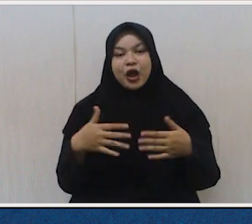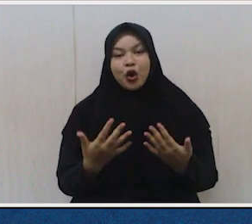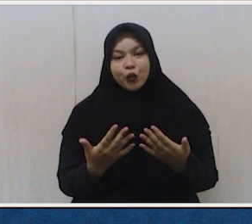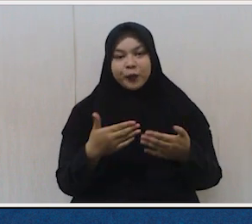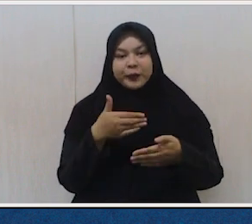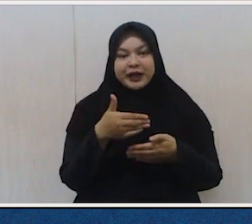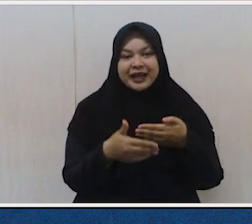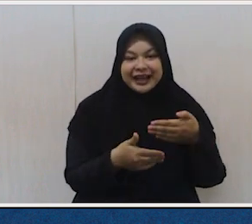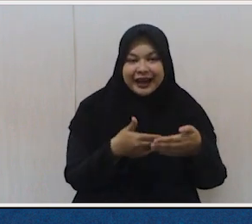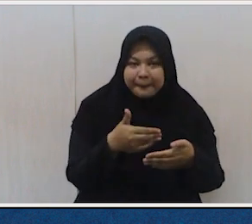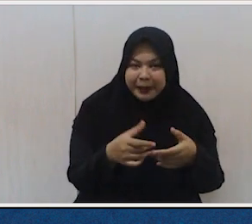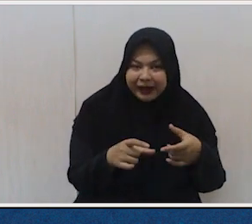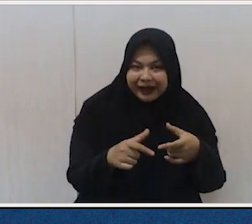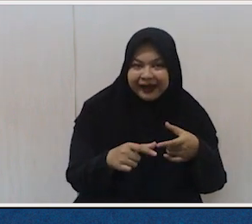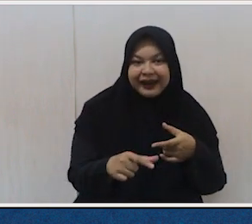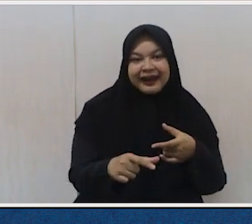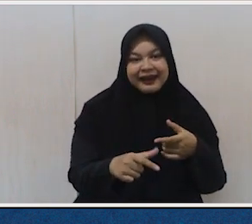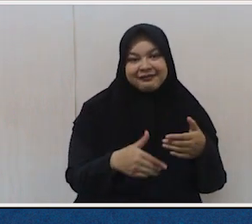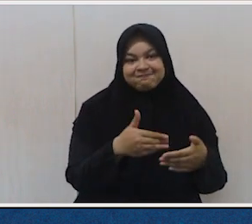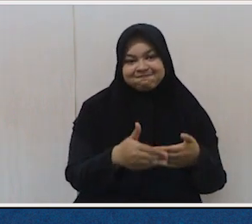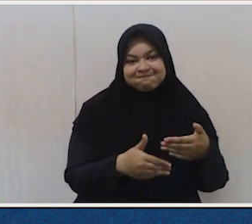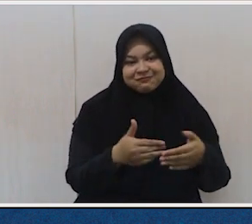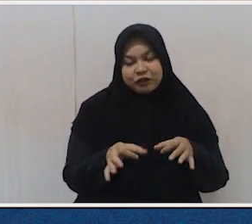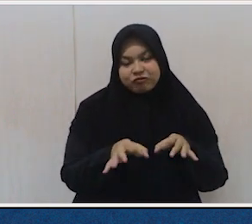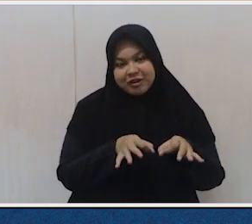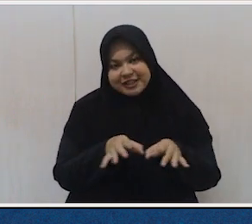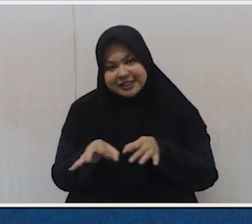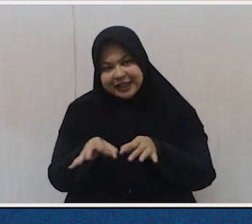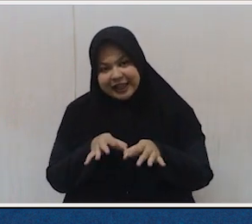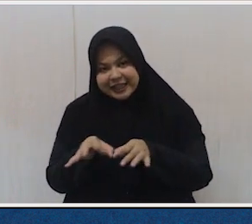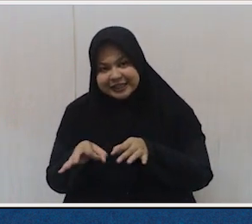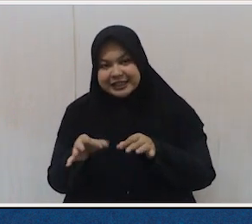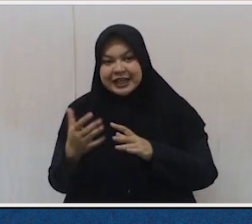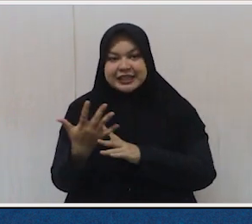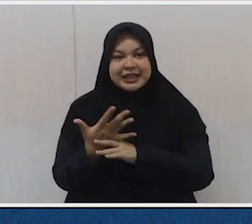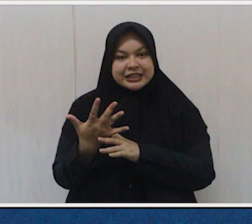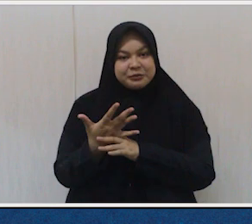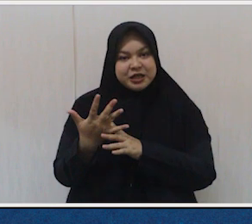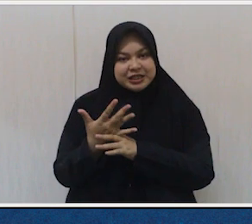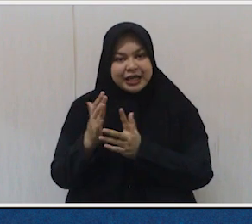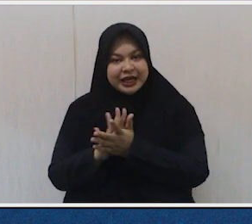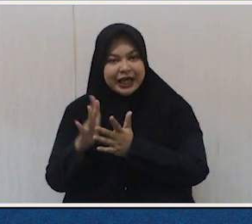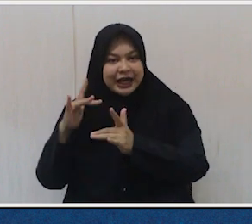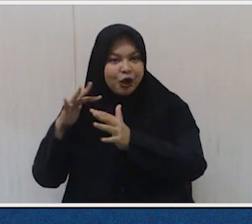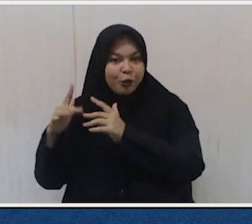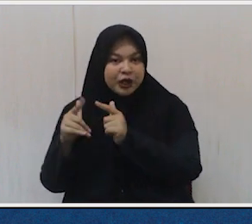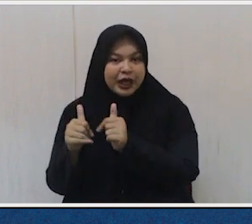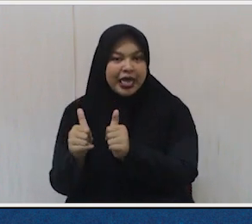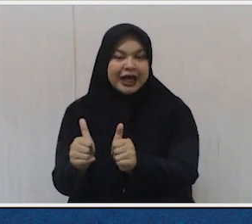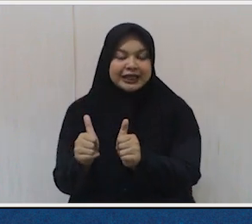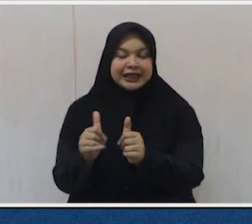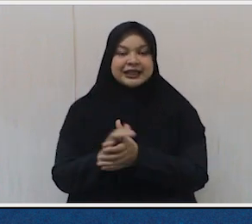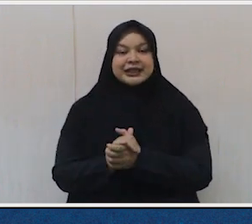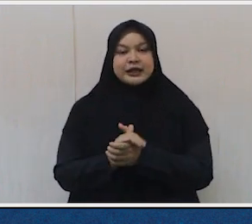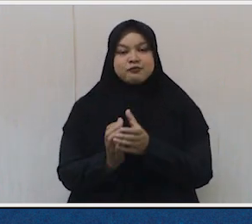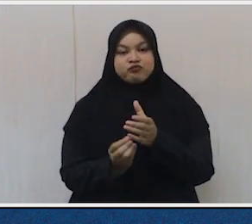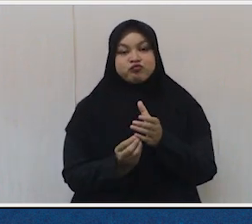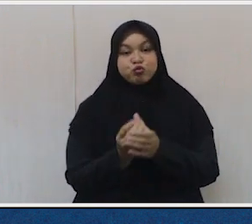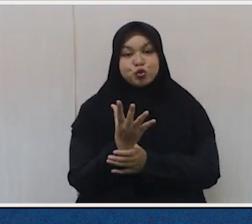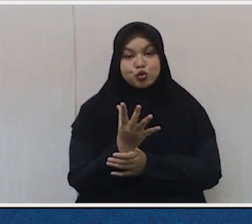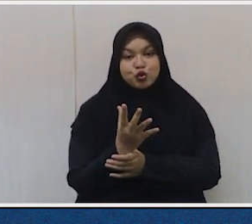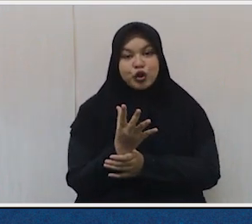secara penerapan teknis eh terkait fasilitasi dan Sori aksesibilitas dan akomodasi yang lain itu